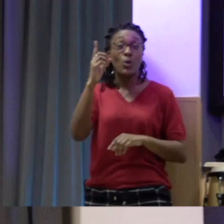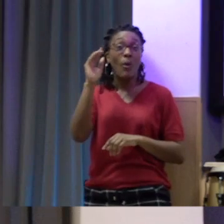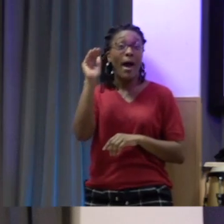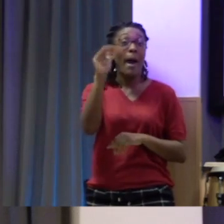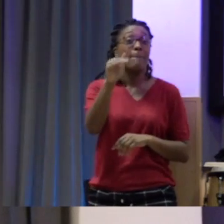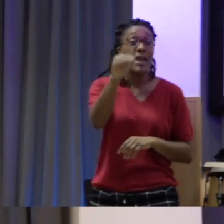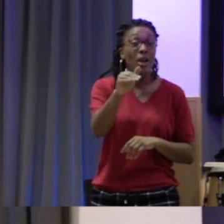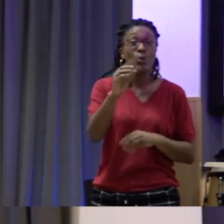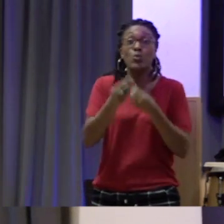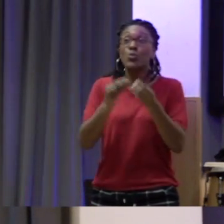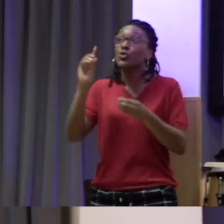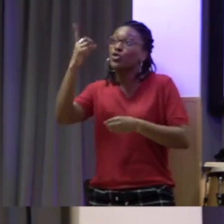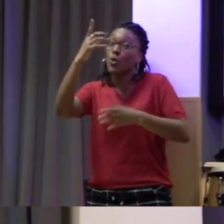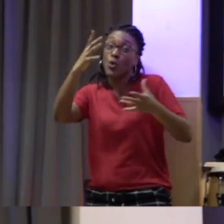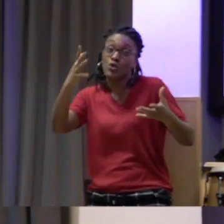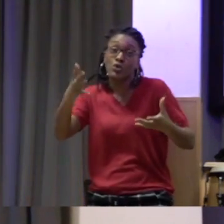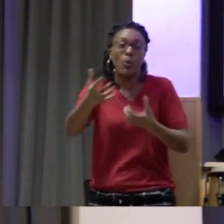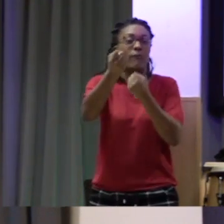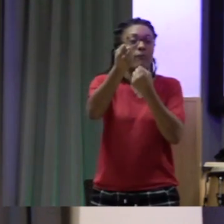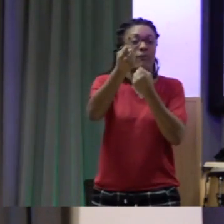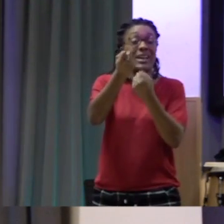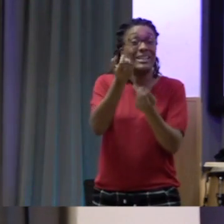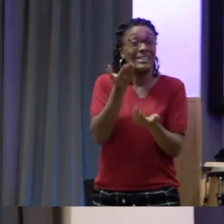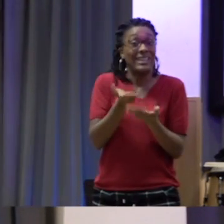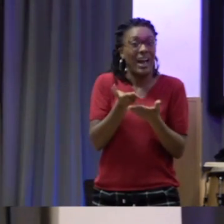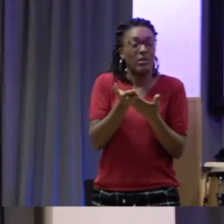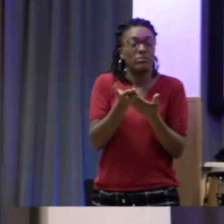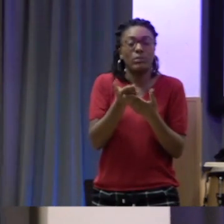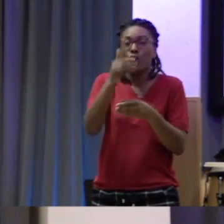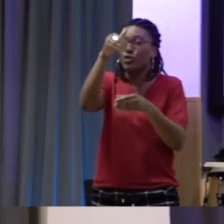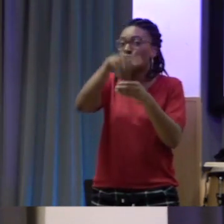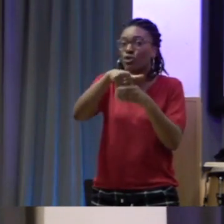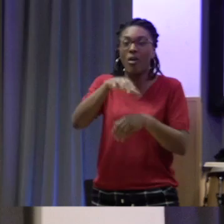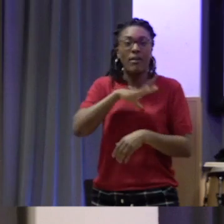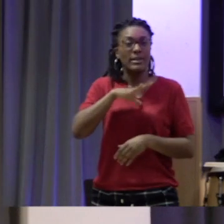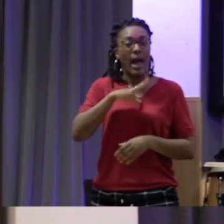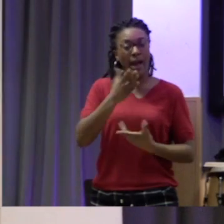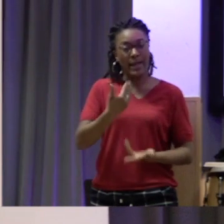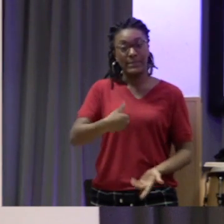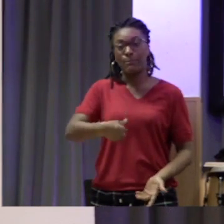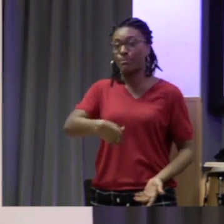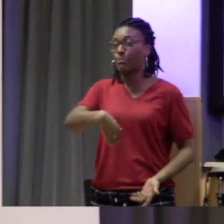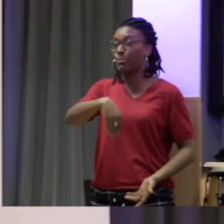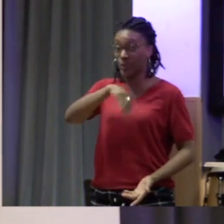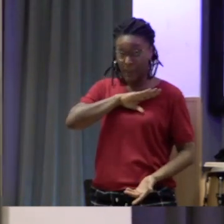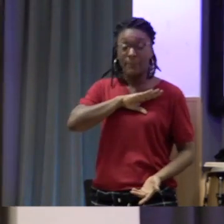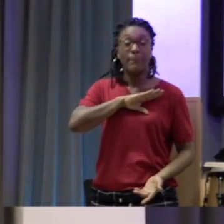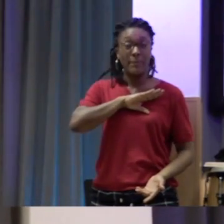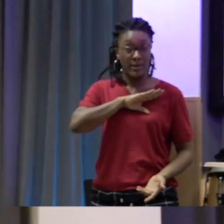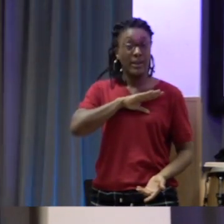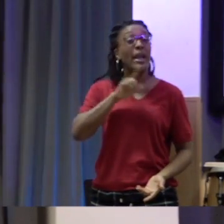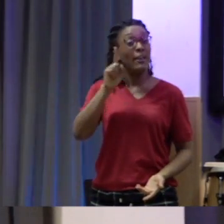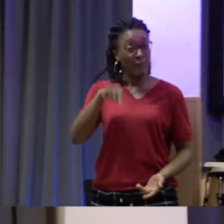salut, chers frères et sœurs, vient avec des responsabilités que nous